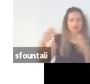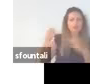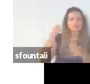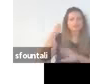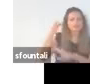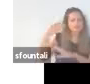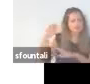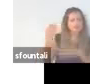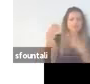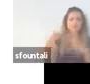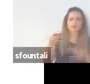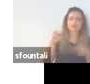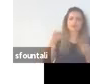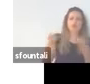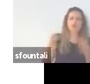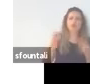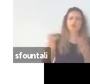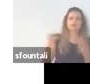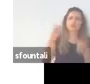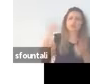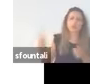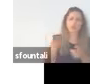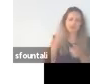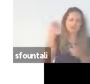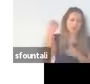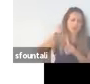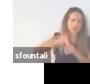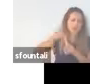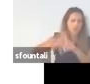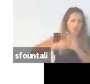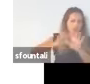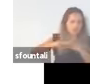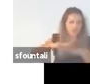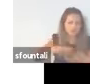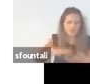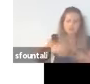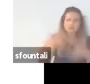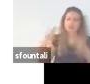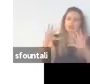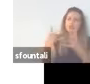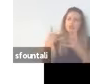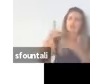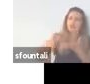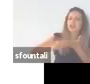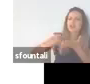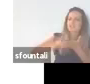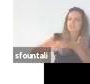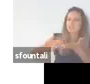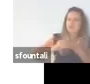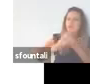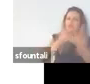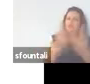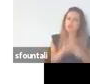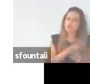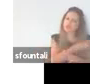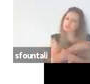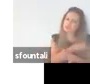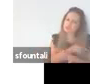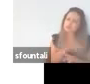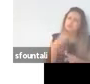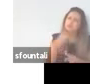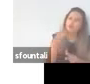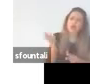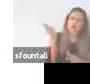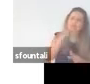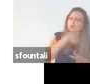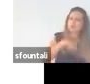ή στρατηγικές συνηγορίες, είτε από τα γραφεία και τα τμήματα της Διεθνούς Αμνηστίας, είτε από άλλες οργανώσεις